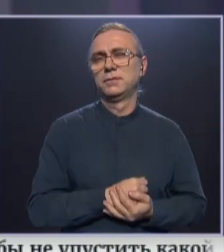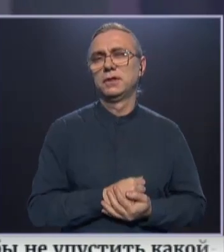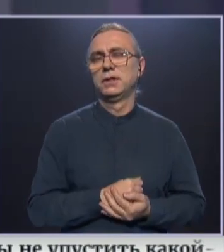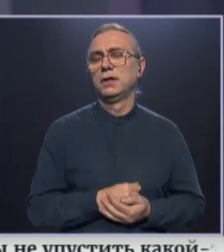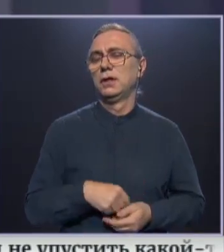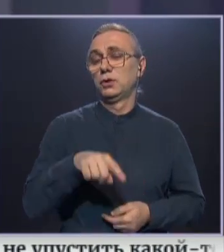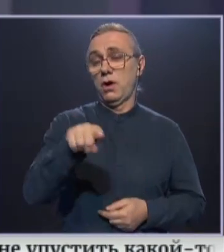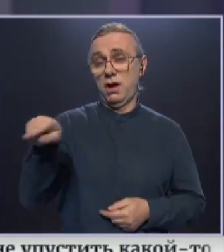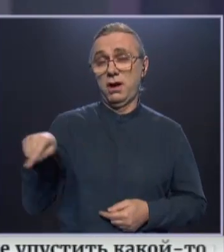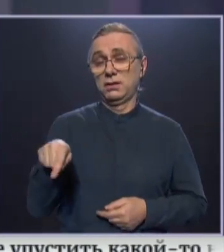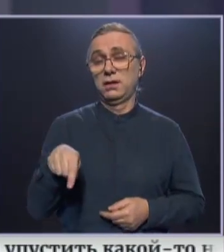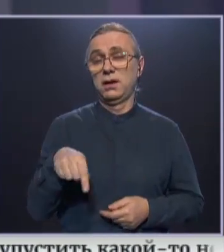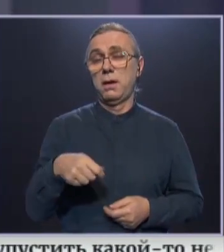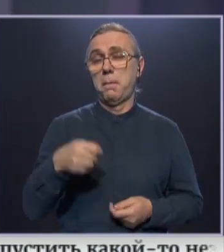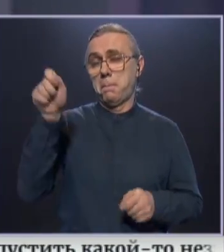бритвой лицо.